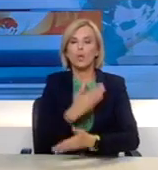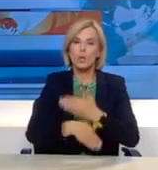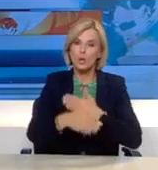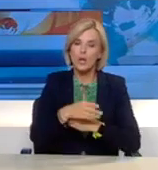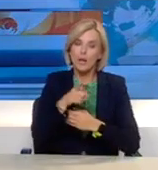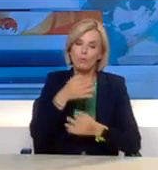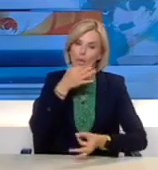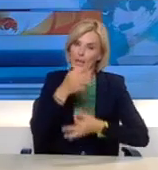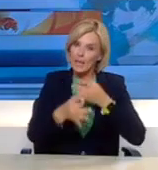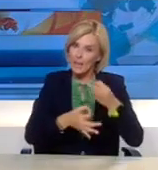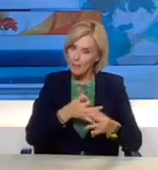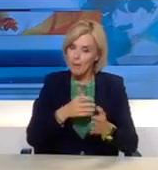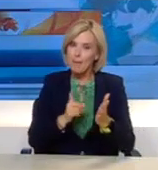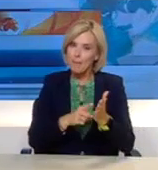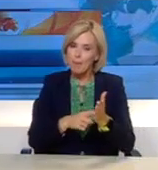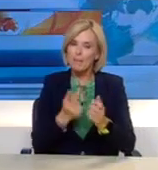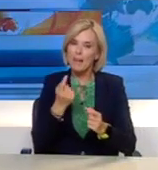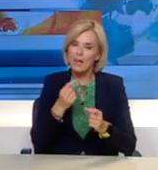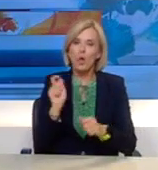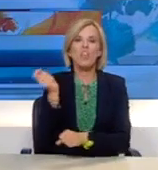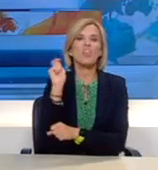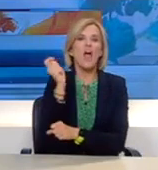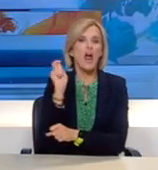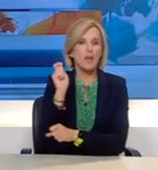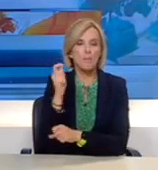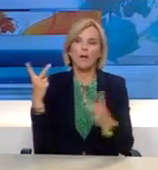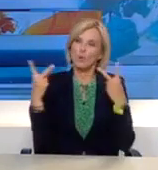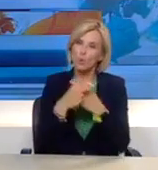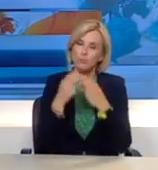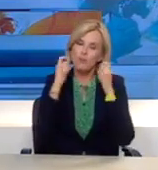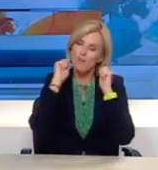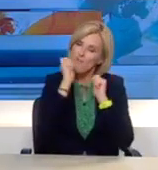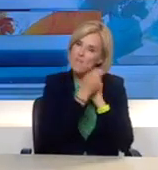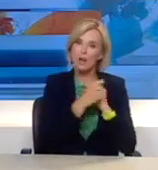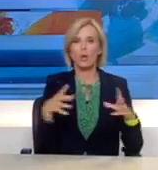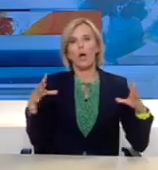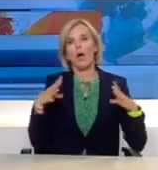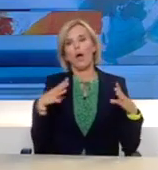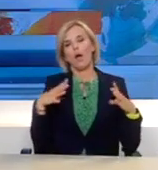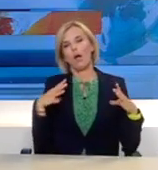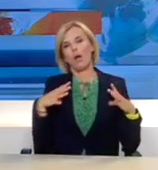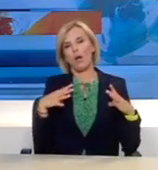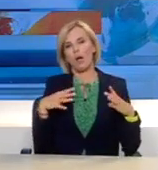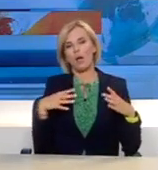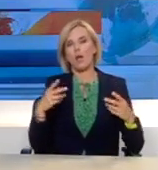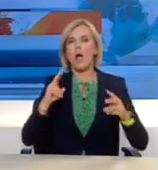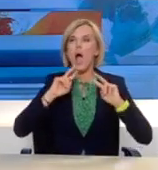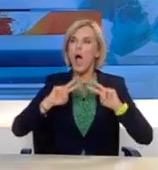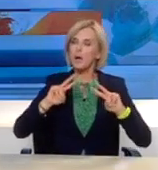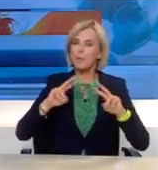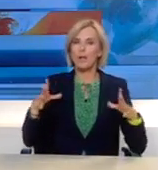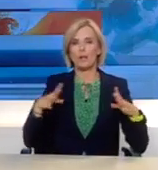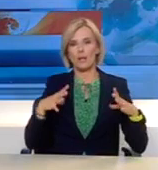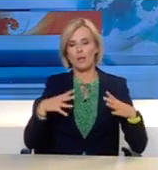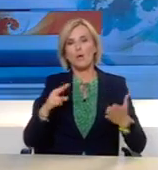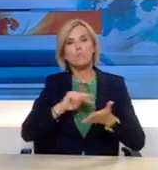συνιστούσαμε να γίνονται κατά διαστήματα διαλύματα και διακοπές με αφαίρεση της μάσκας με τον ειδικό τρόπο και με την